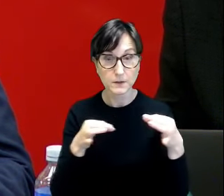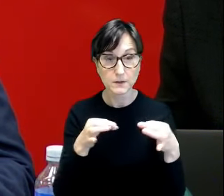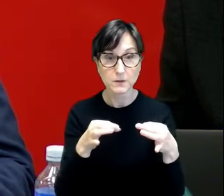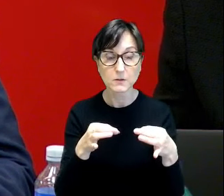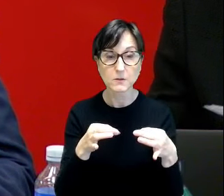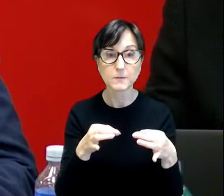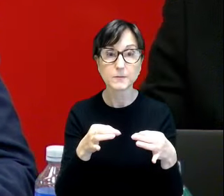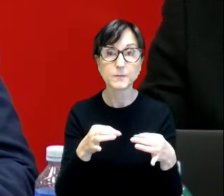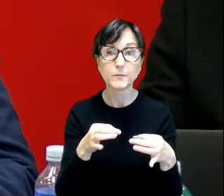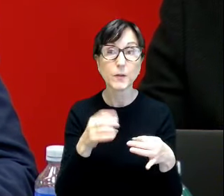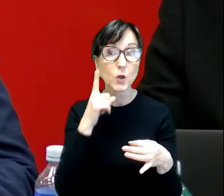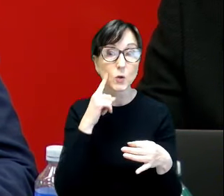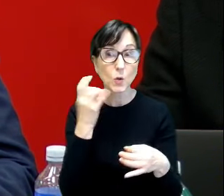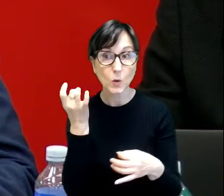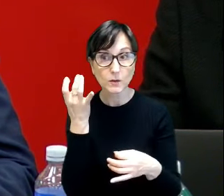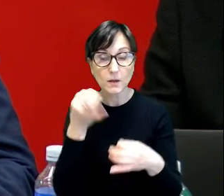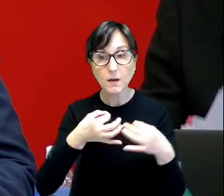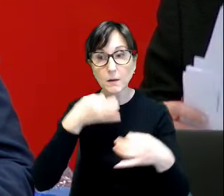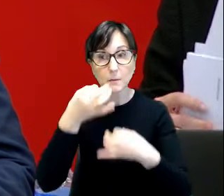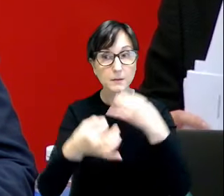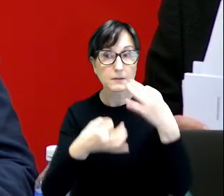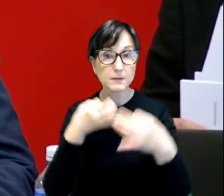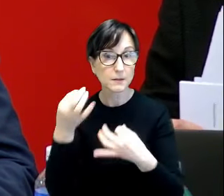daugiau pasisakančių šio